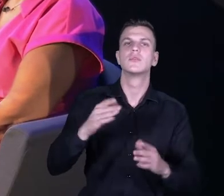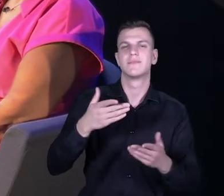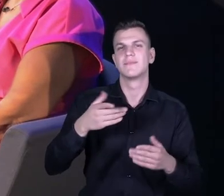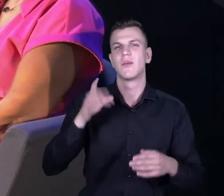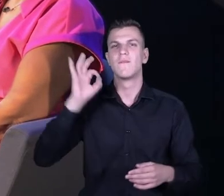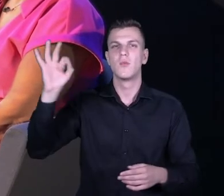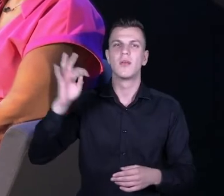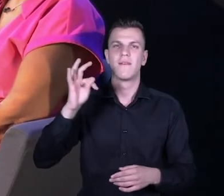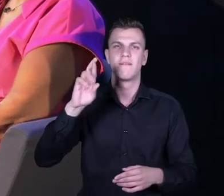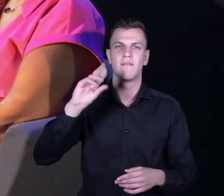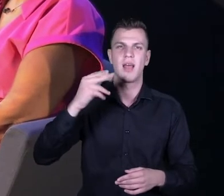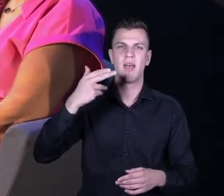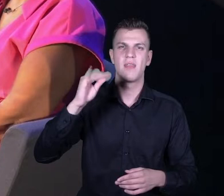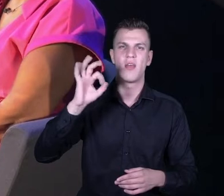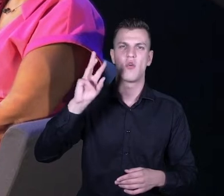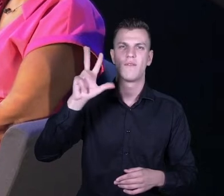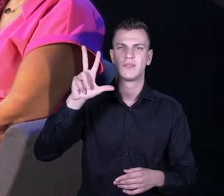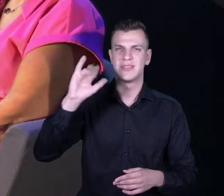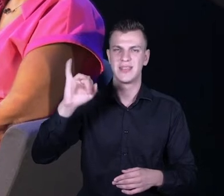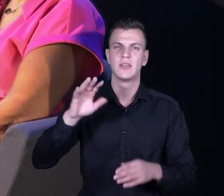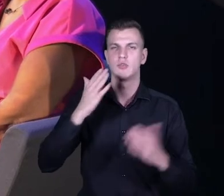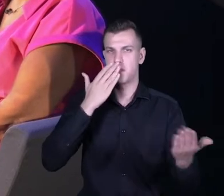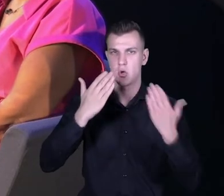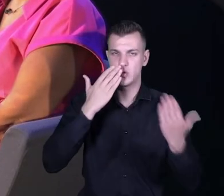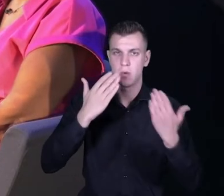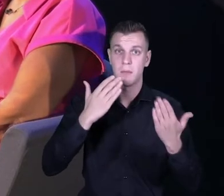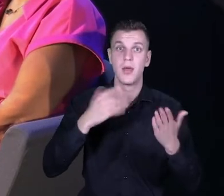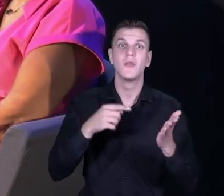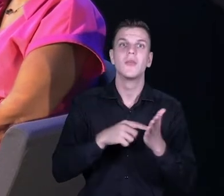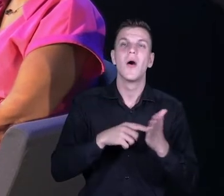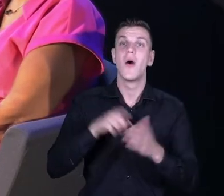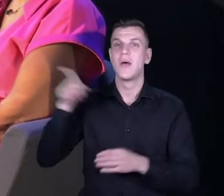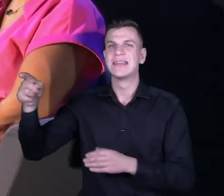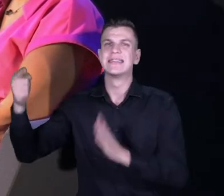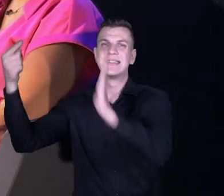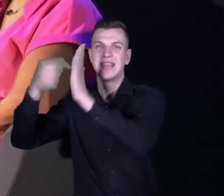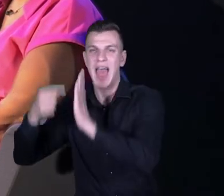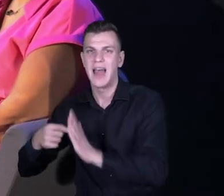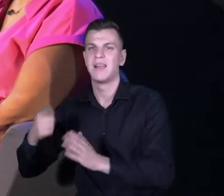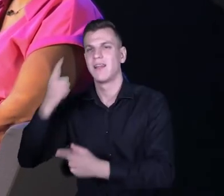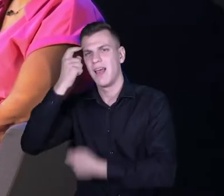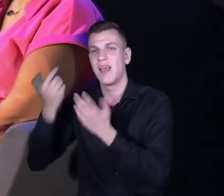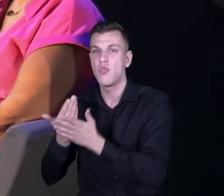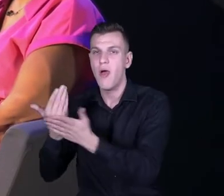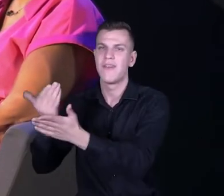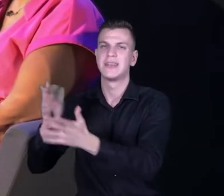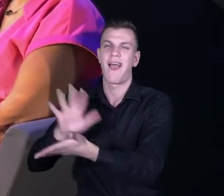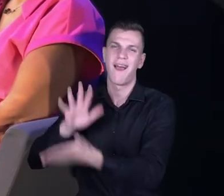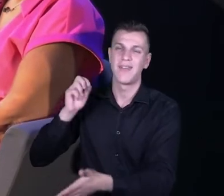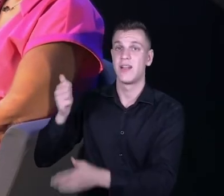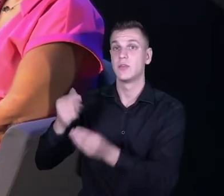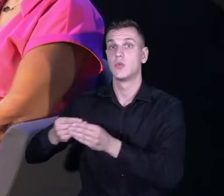wszystkie kompetencje kluczowe, proinnowacyjne, one idealnie wpisują się właśnie we frenetowską technikę